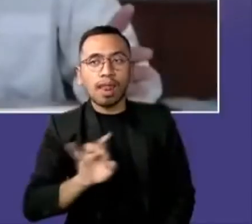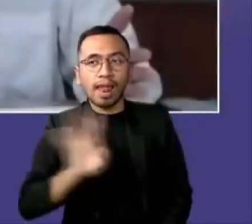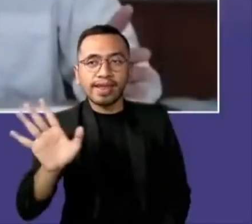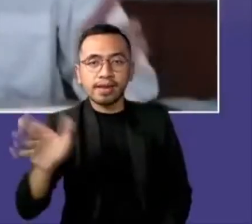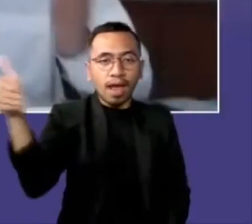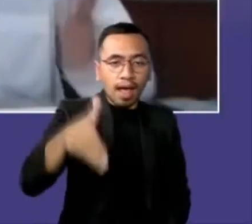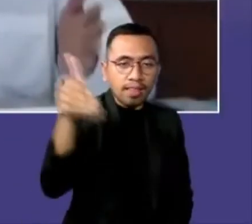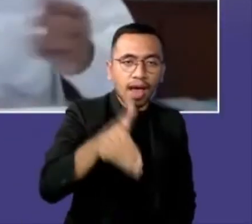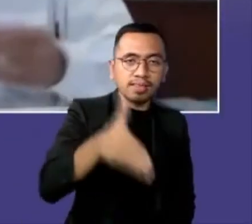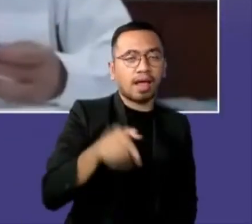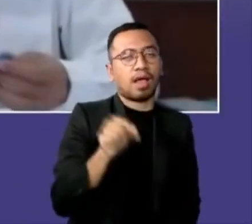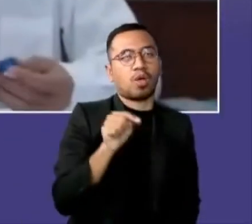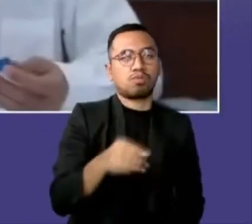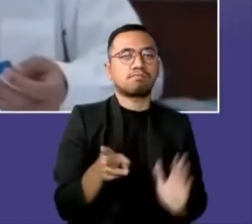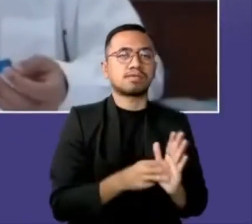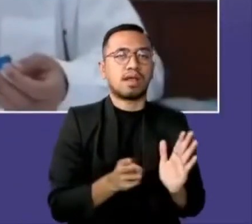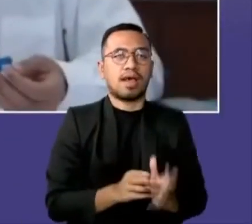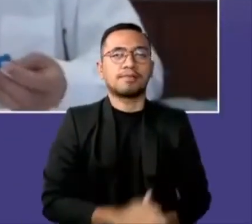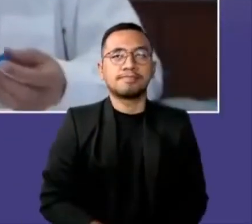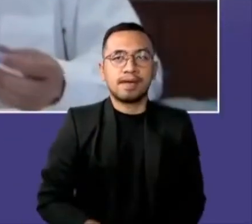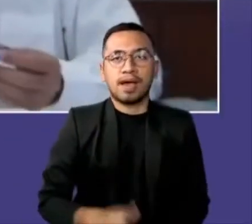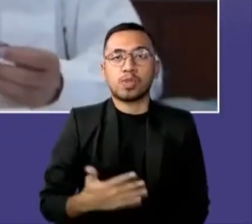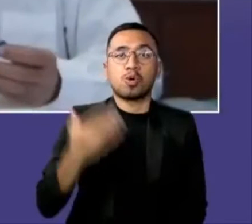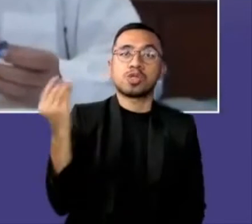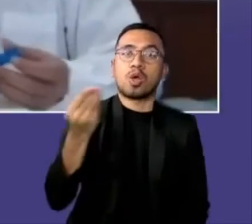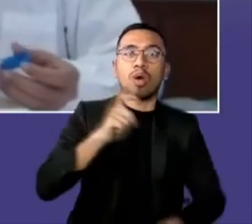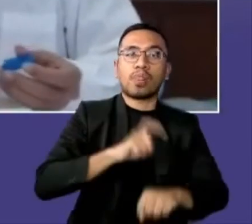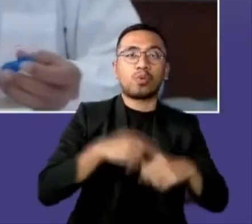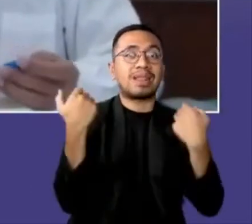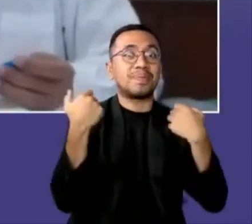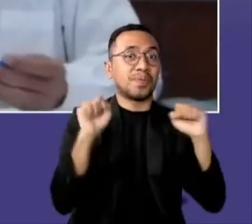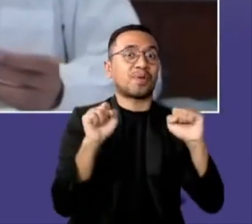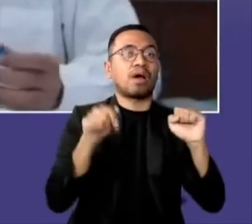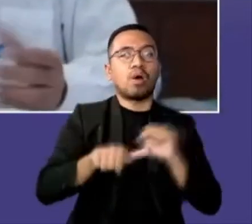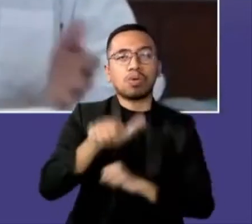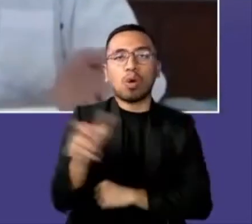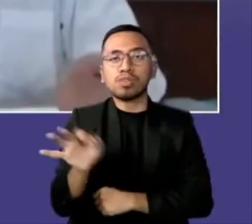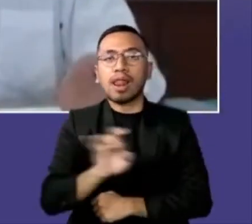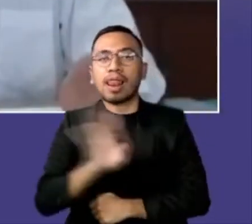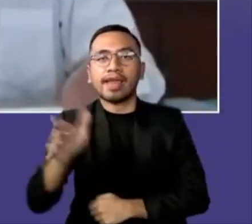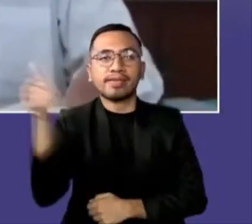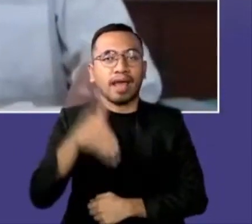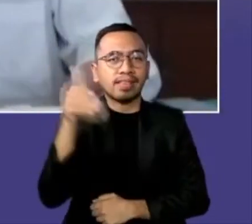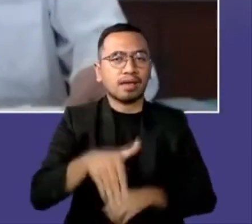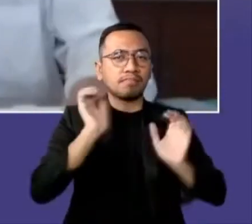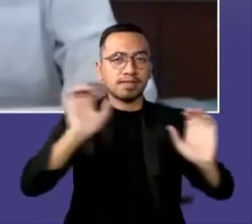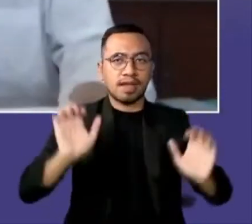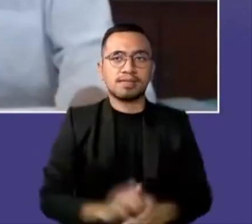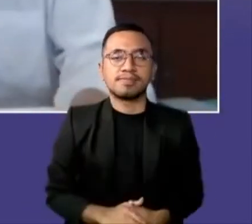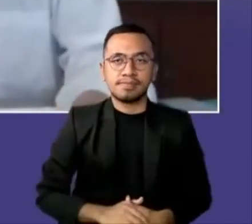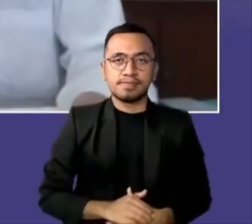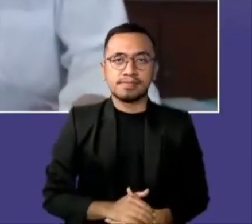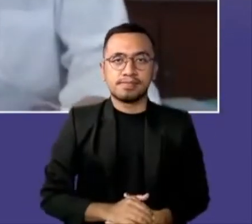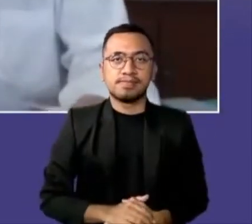ya. Liburan juga pasti ada orang luar. Baik, mobilisasi ini ya. Bapak, ini kan untuk saat ini